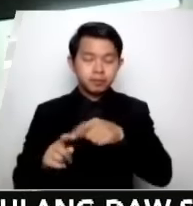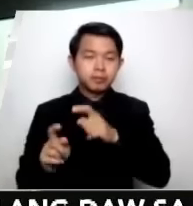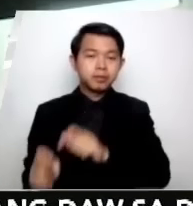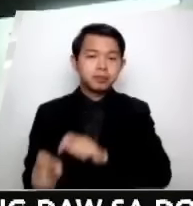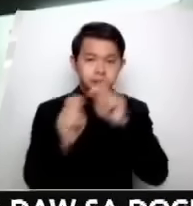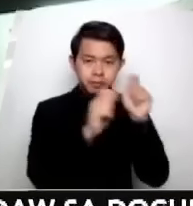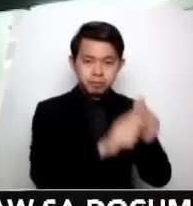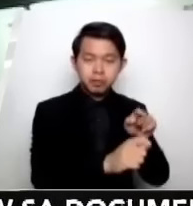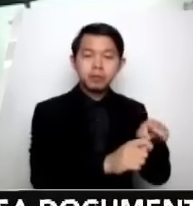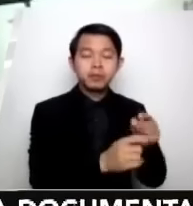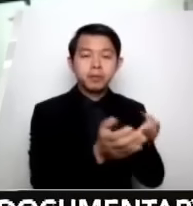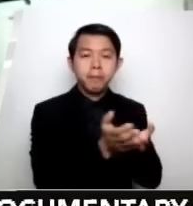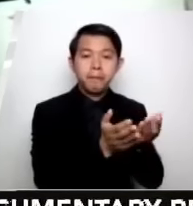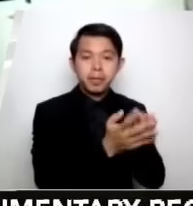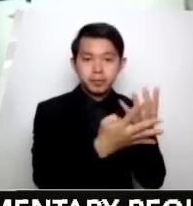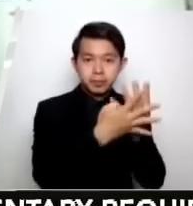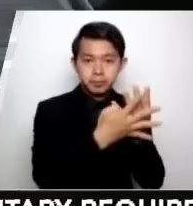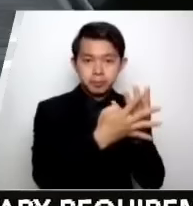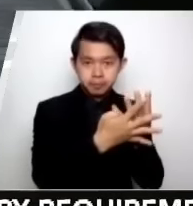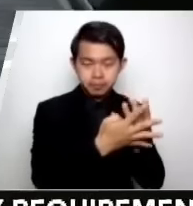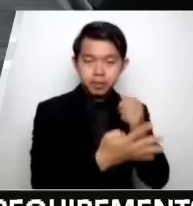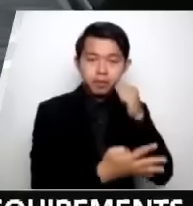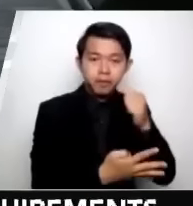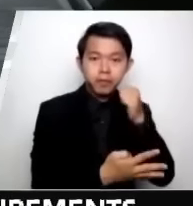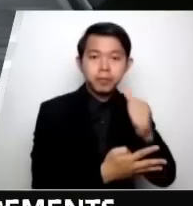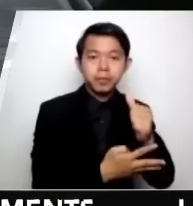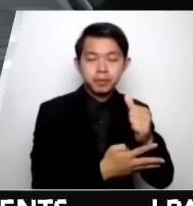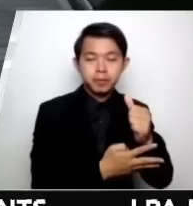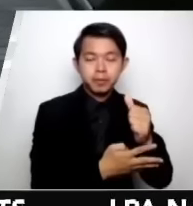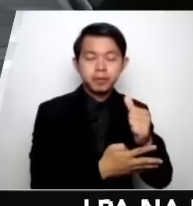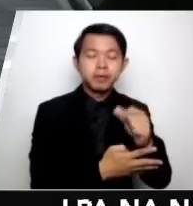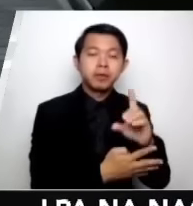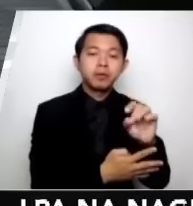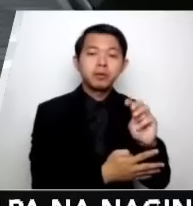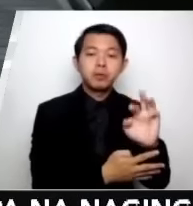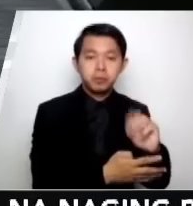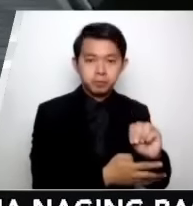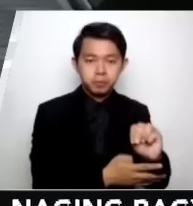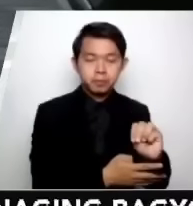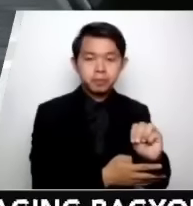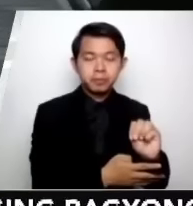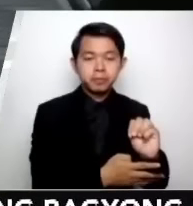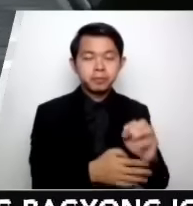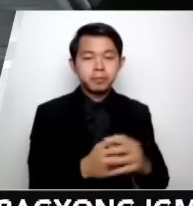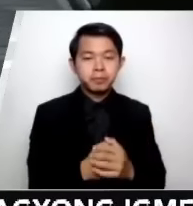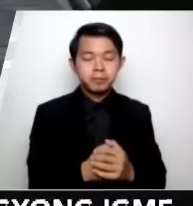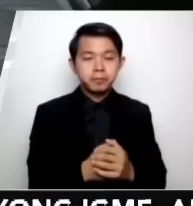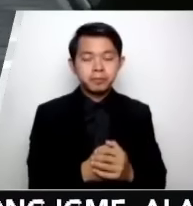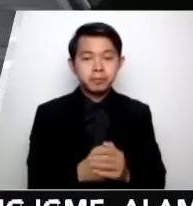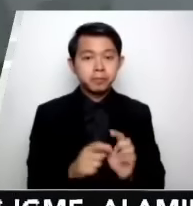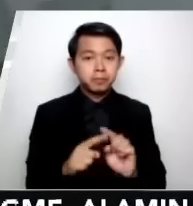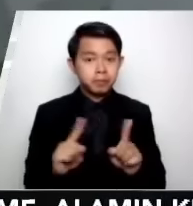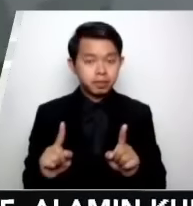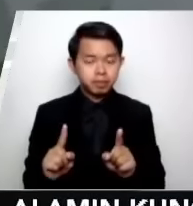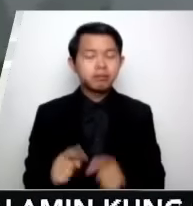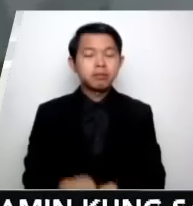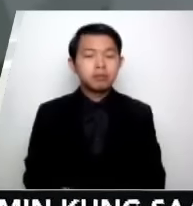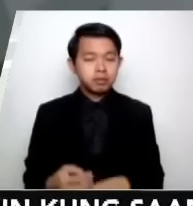sa Pasig City Female Dormitory, Pasig City Jail Female Dormitory. Pero sabi mo nga, hindi ito